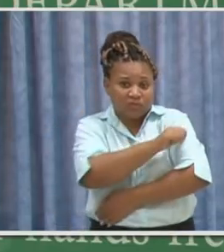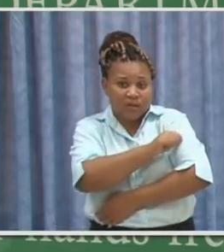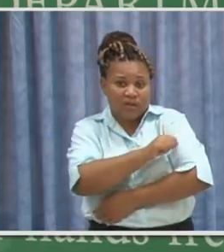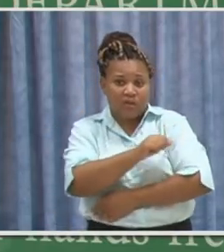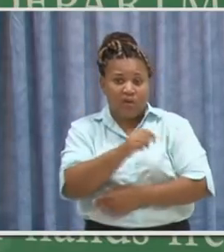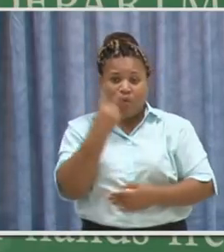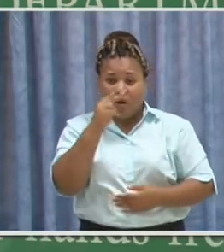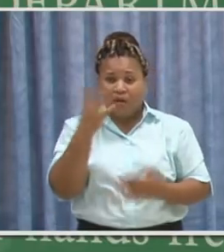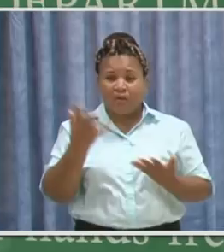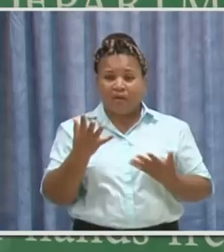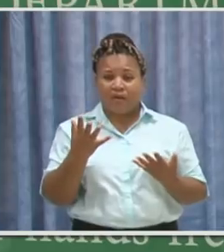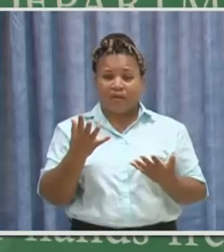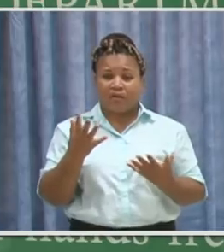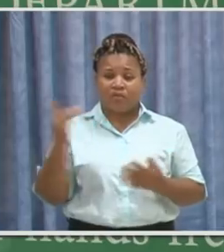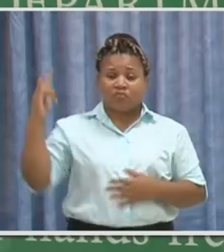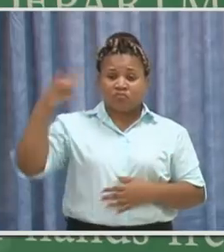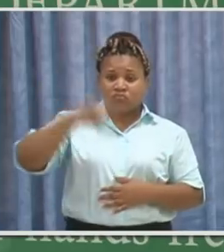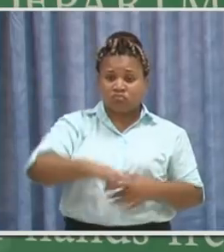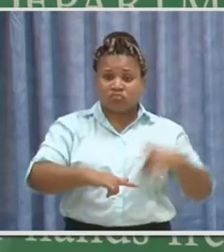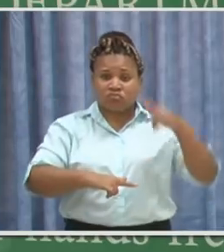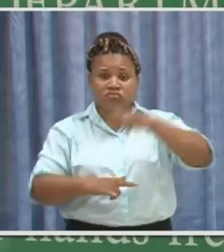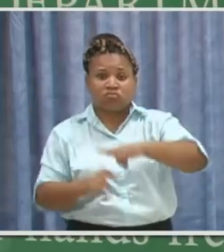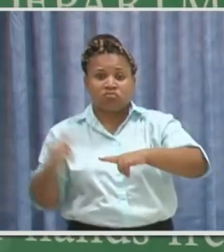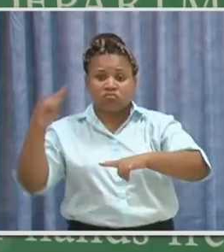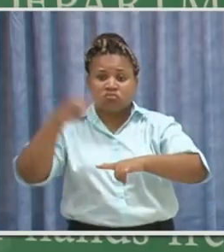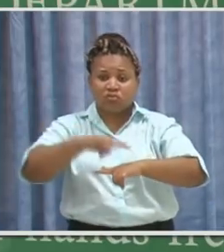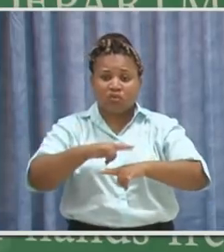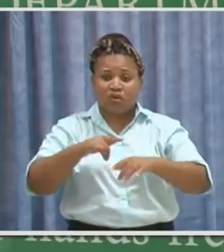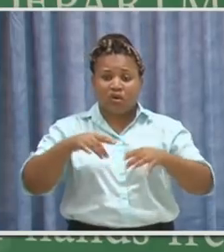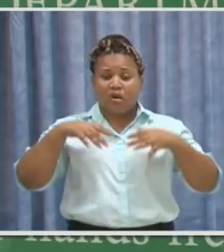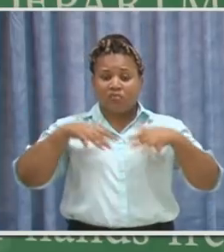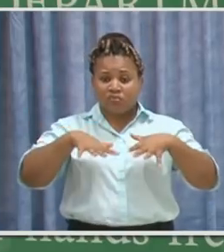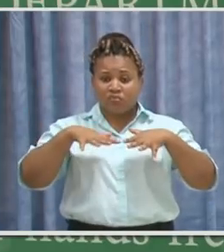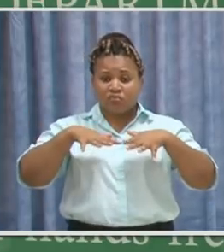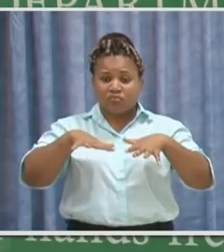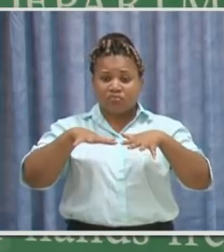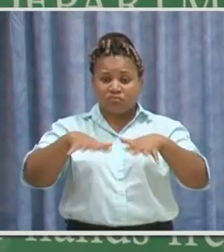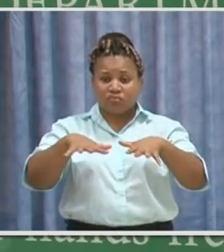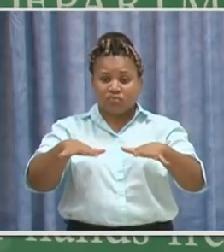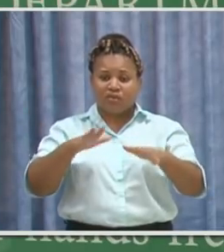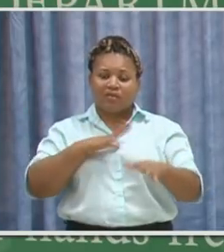si la porte commerciale pouvait là on pourrait répéter pas pour